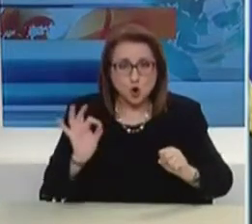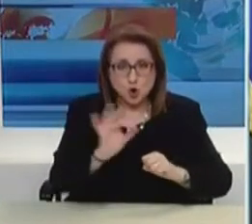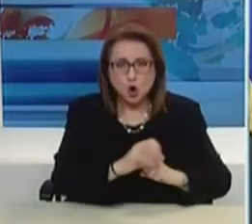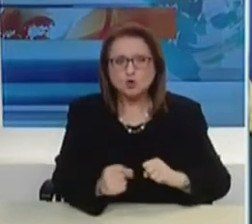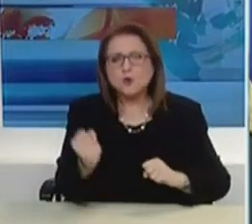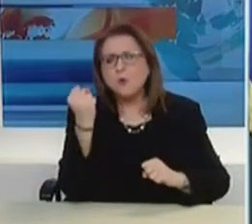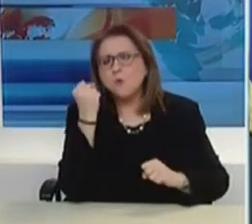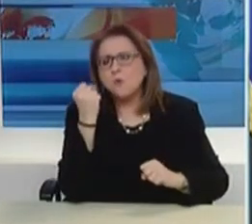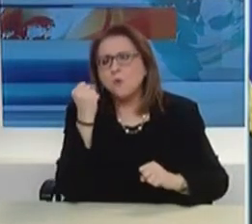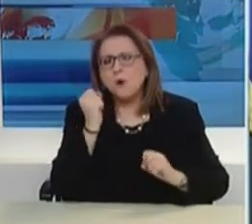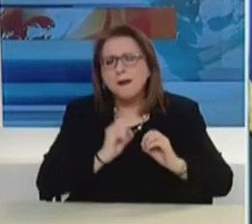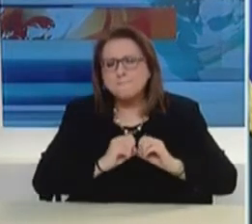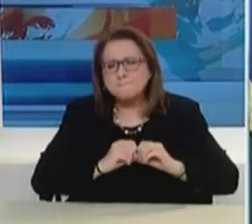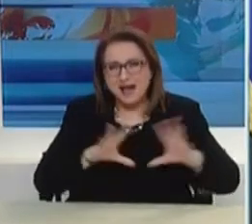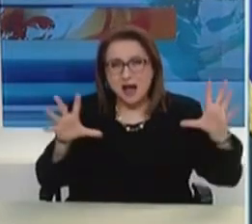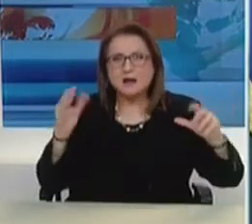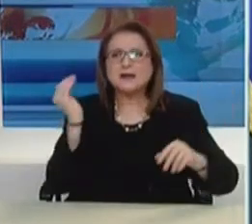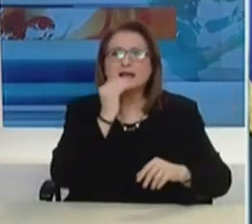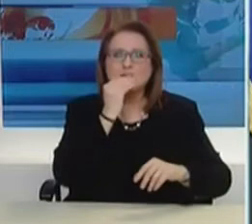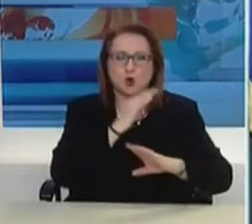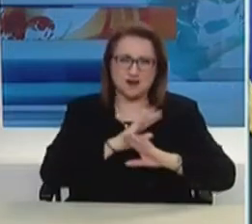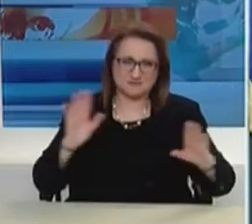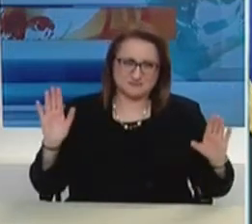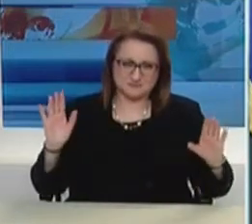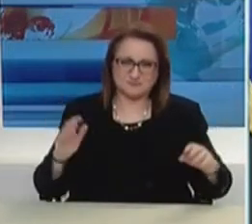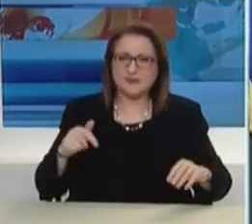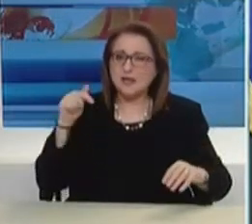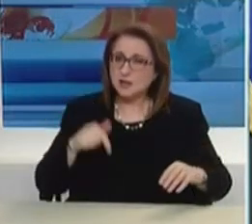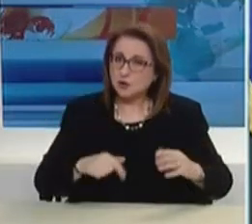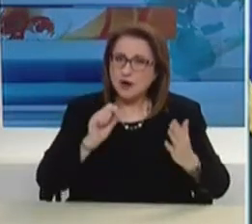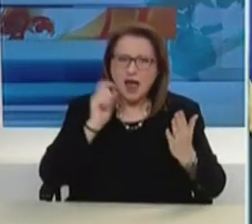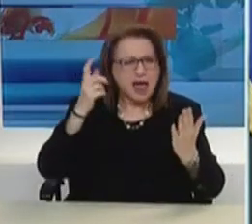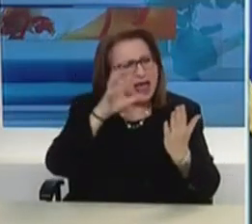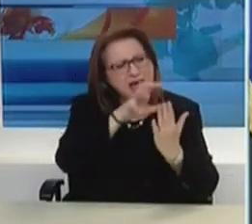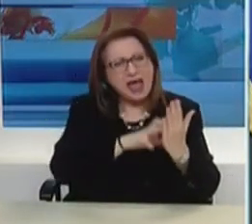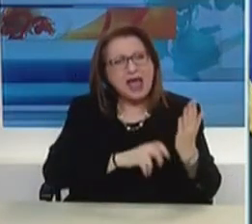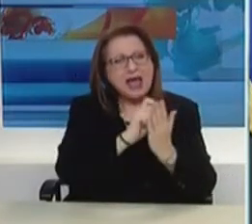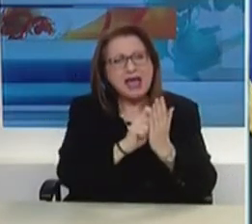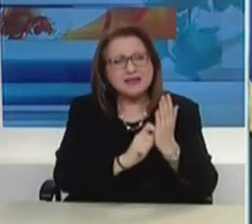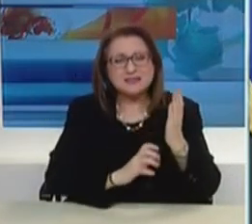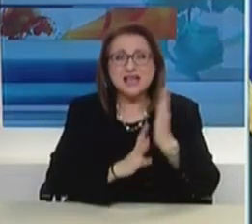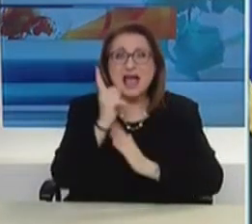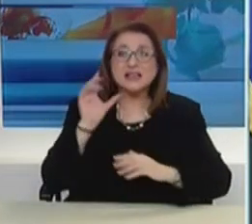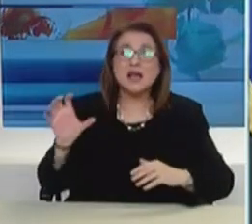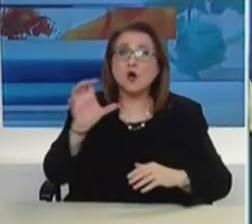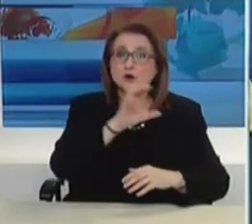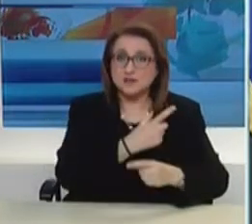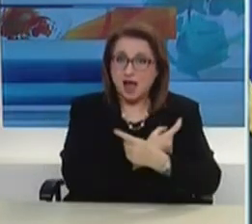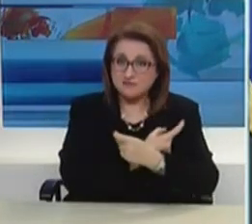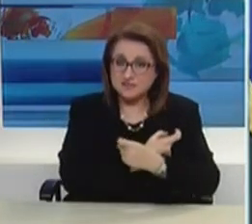Σε πρόσφατη δημοσίευση που αφορά 11 χώρες της Ευρώπης και πιο συγκεκριμένα Αυστρία, Βέλγιο,